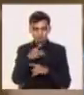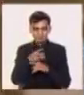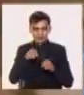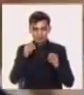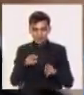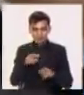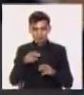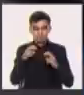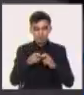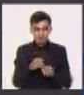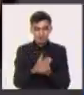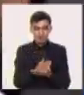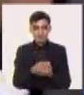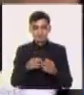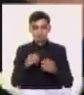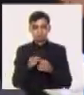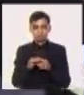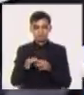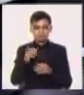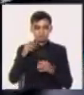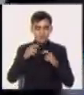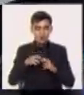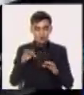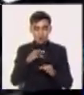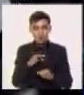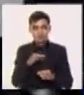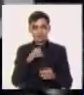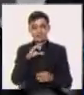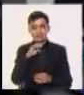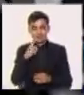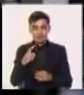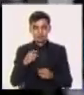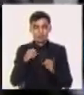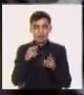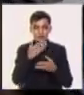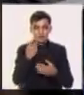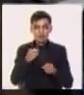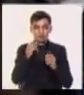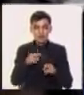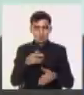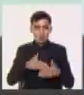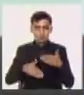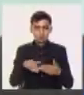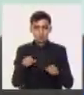бесконтактного считывания биометрических данных. А за санитарной безопасностью будут следить специальные роботы-уборщики.